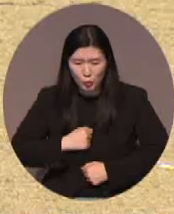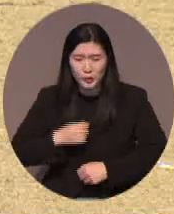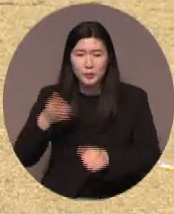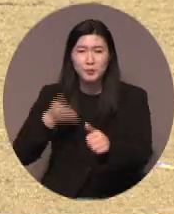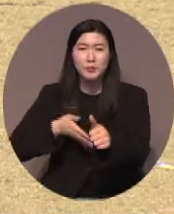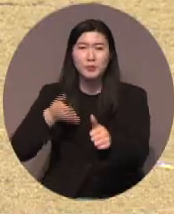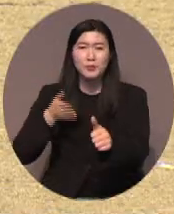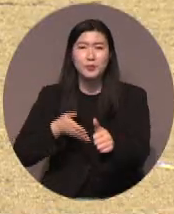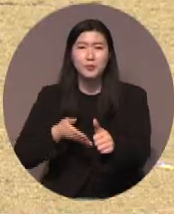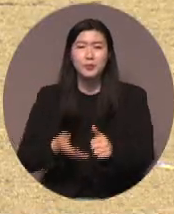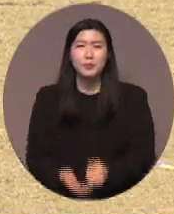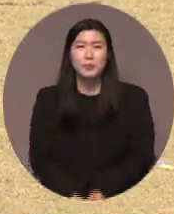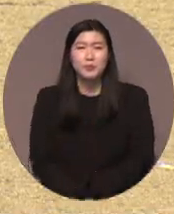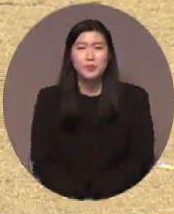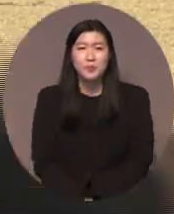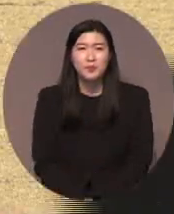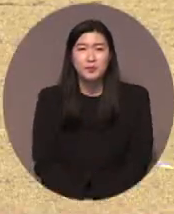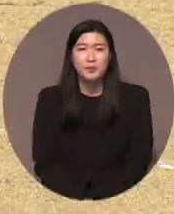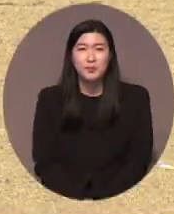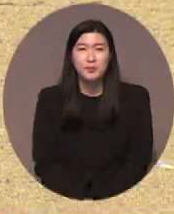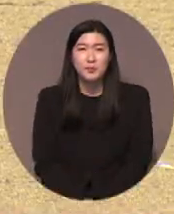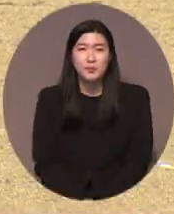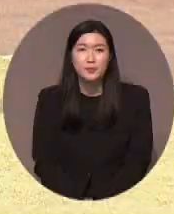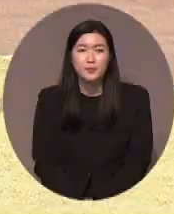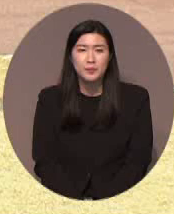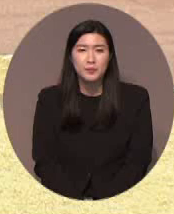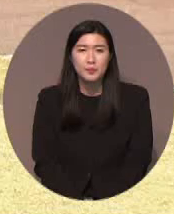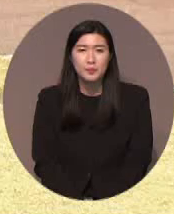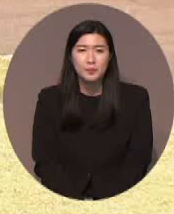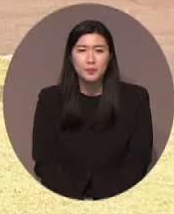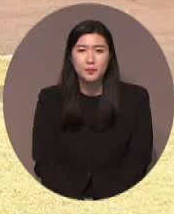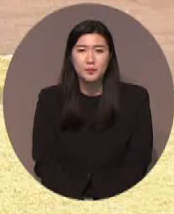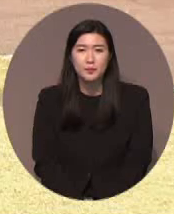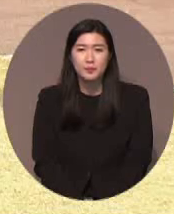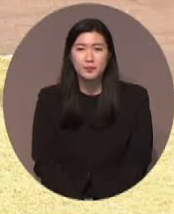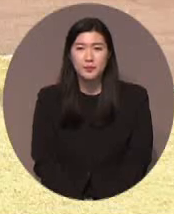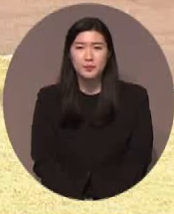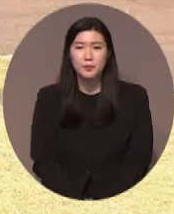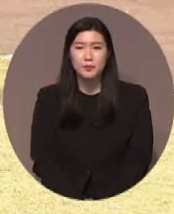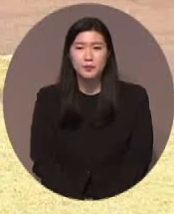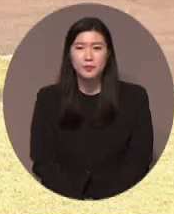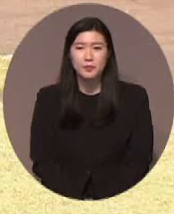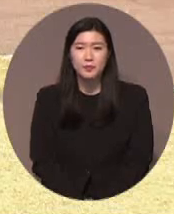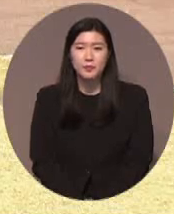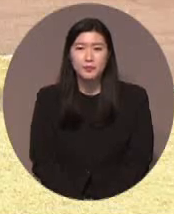각종 화재 예방에 각별한 주의를 당부했습니다. MBC 뉴스 이승섭입니다.